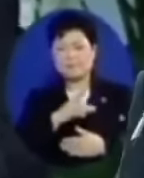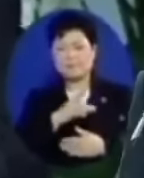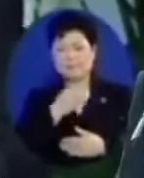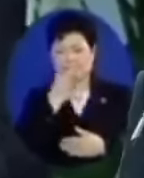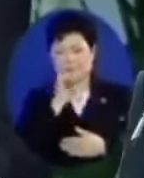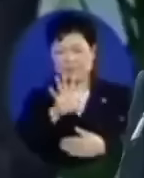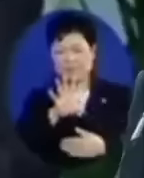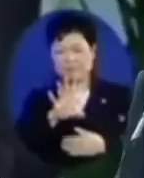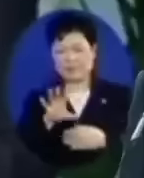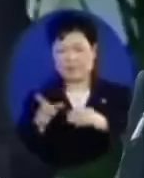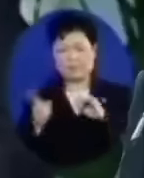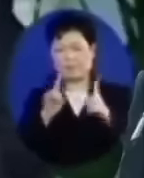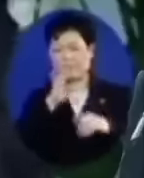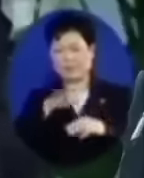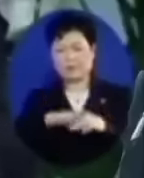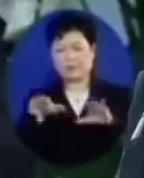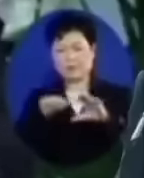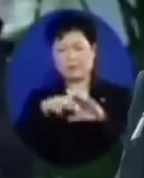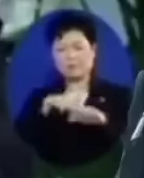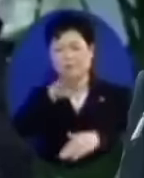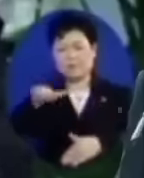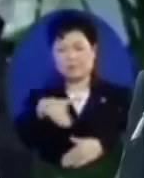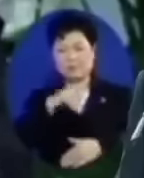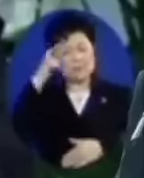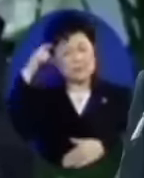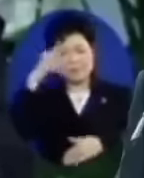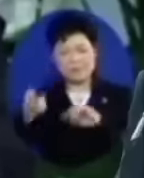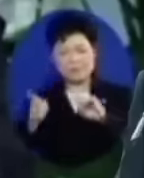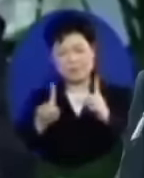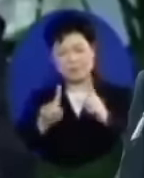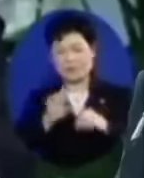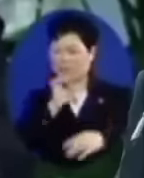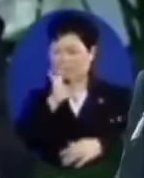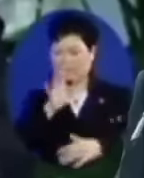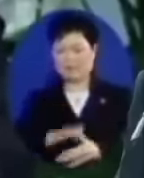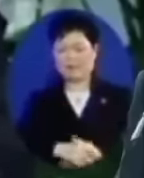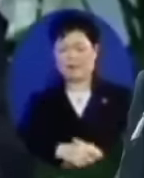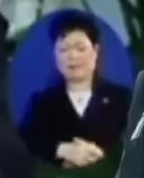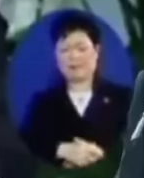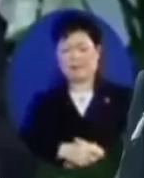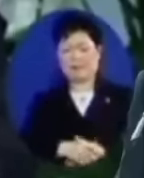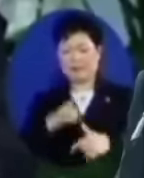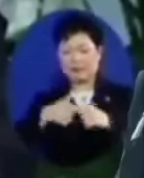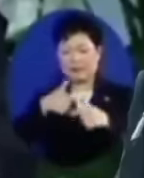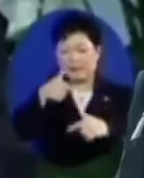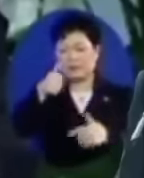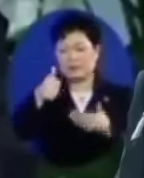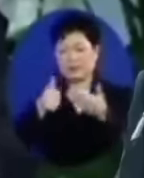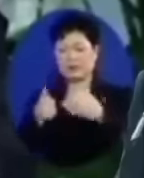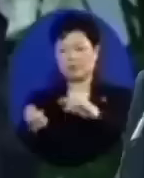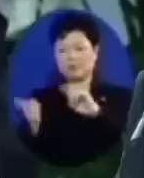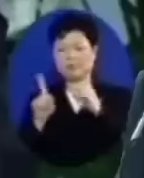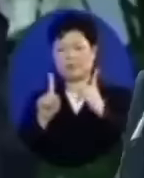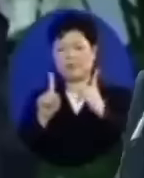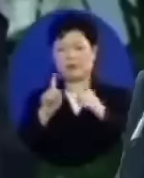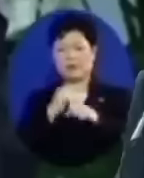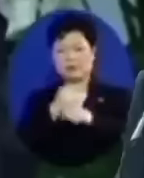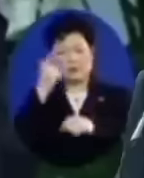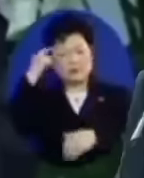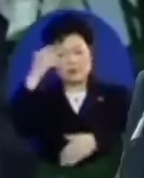수 없습니다. 종교가 우리를 영적으로 부활시킬 수가 없은 것입니다. 예수님이 부활해서